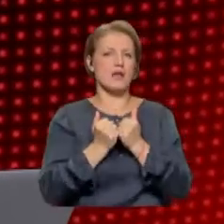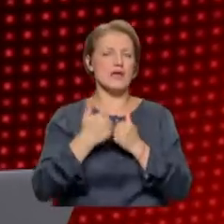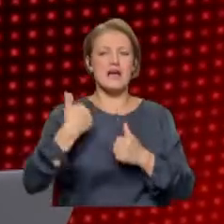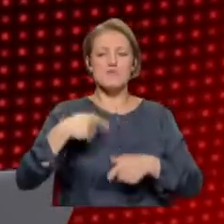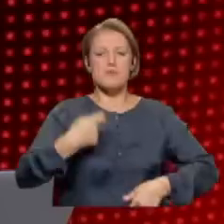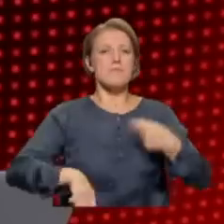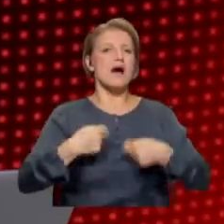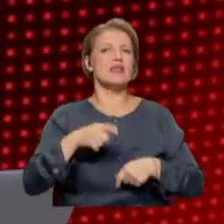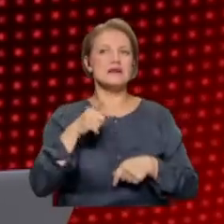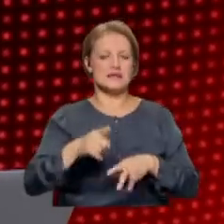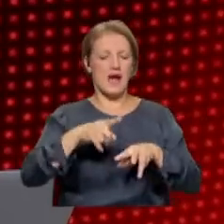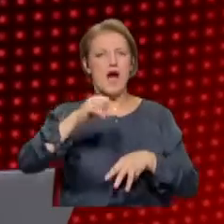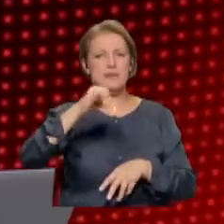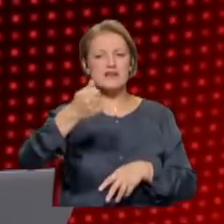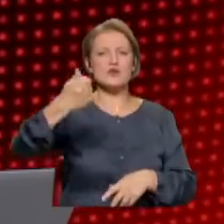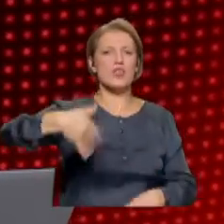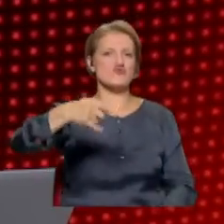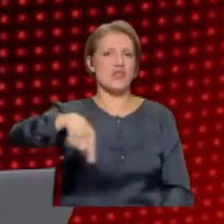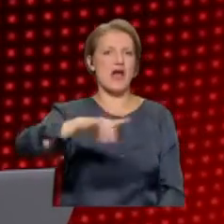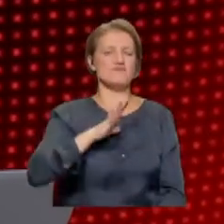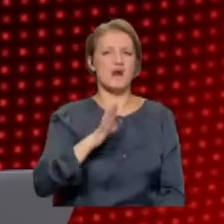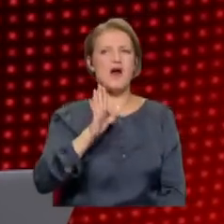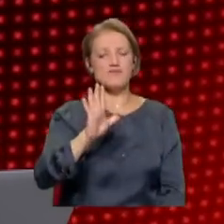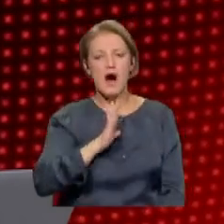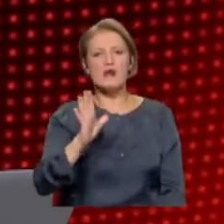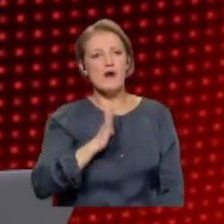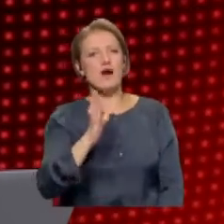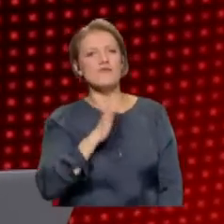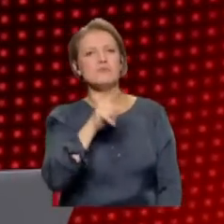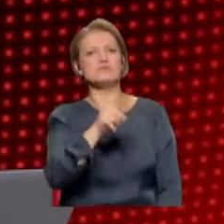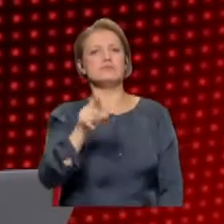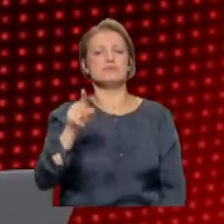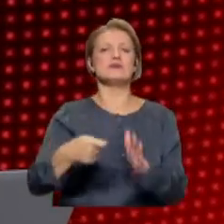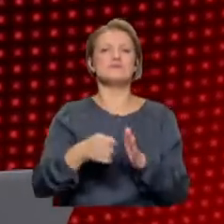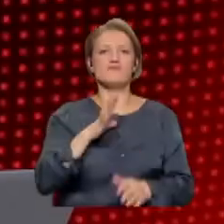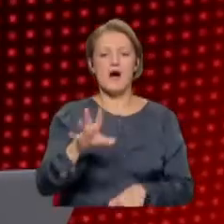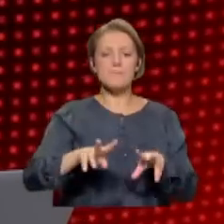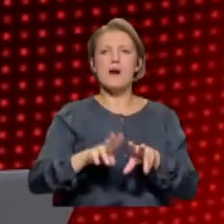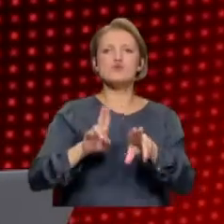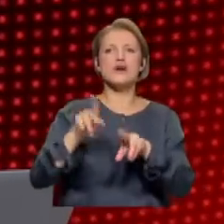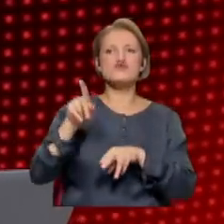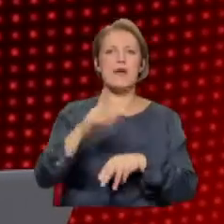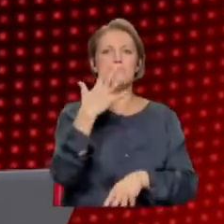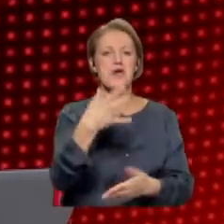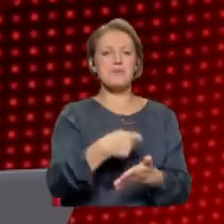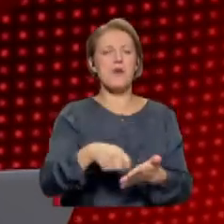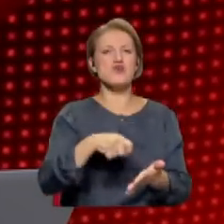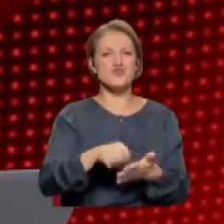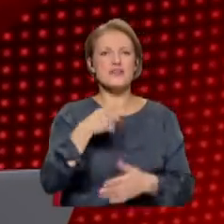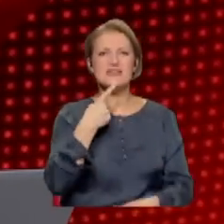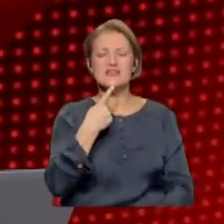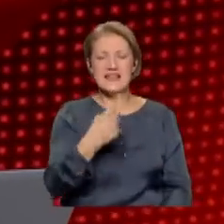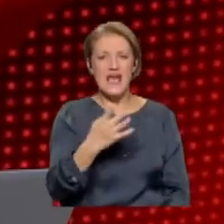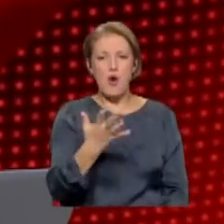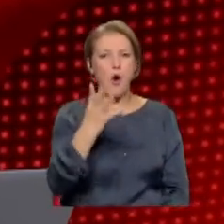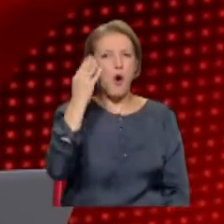kamu bankalarındaki AK Partili yöneticiler var. Var da var bu tarz isimler. Mahmut Kaçağ ise 5 maaşlı diye öğrendim